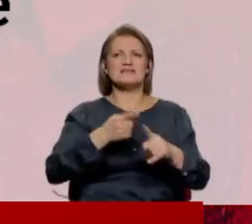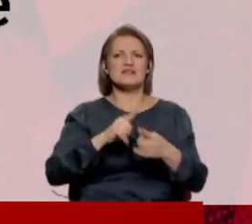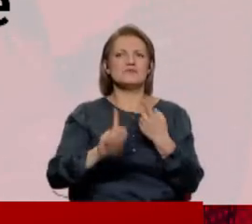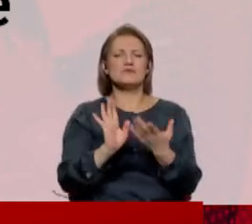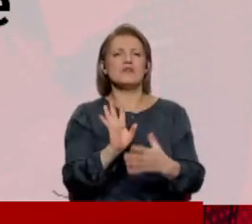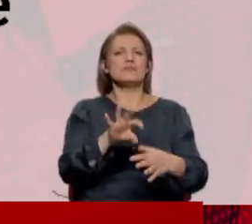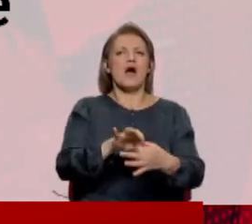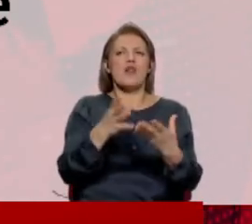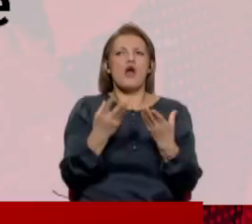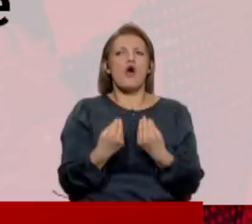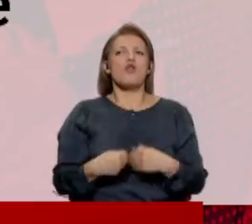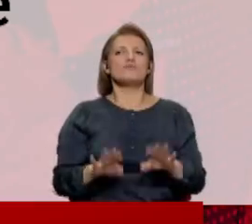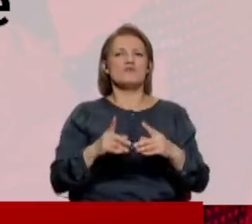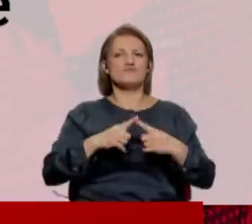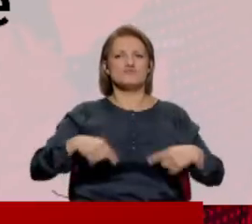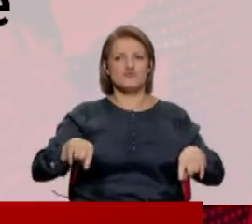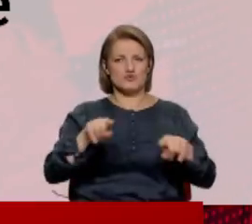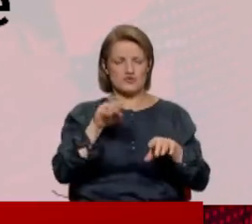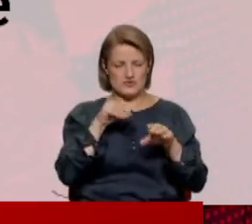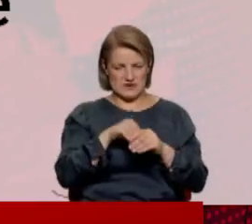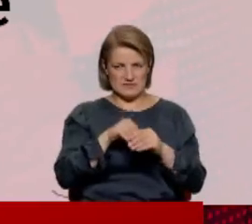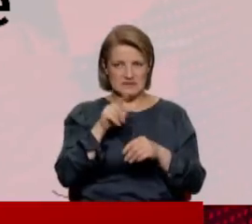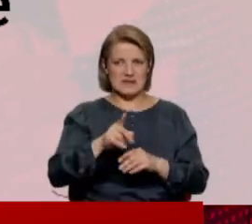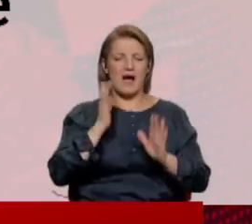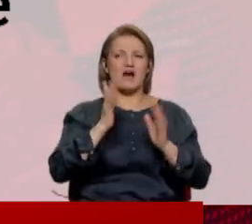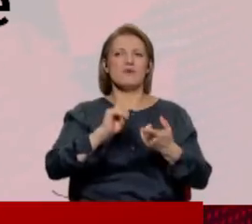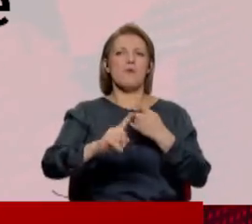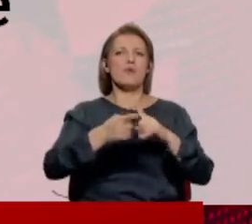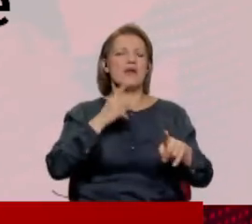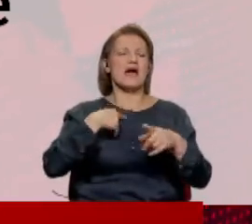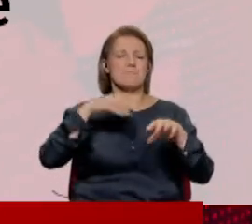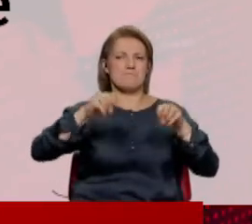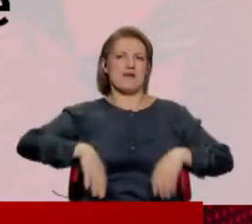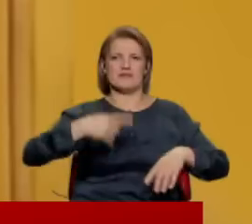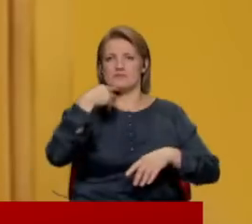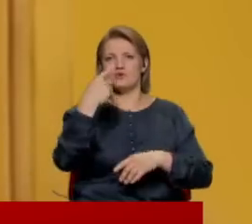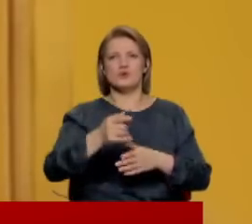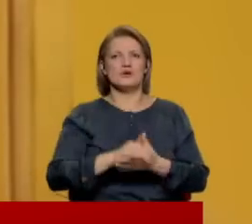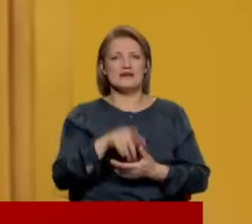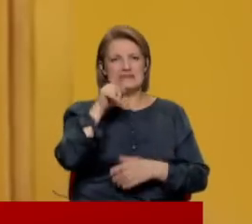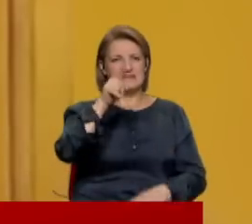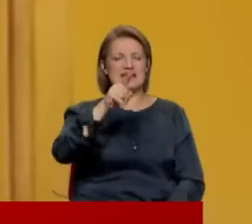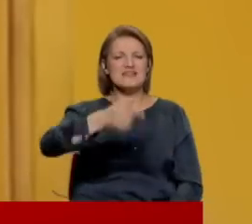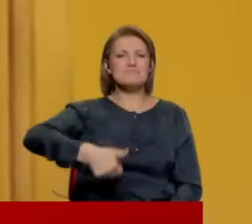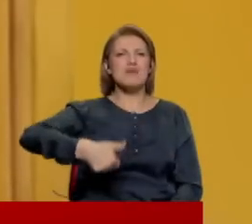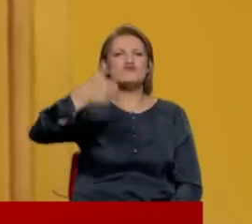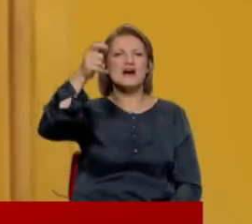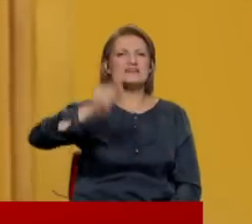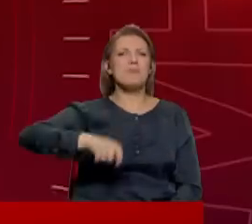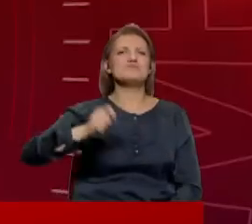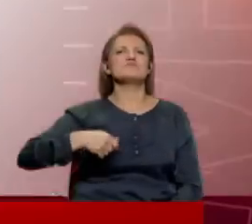siyasete müdahil olmayacağımı ve Bu çerçevede aktif politikayı bıraktığımı belirtiyorum Başkan